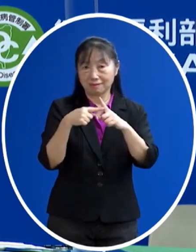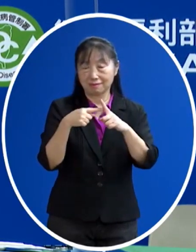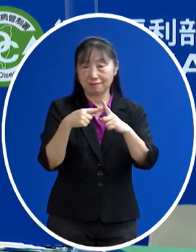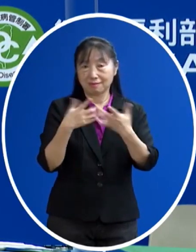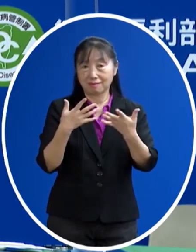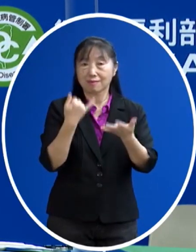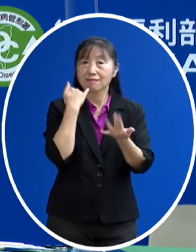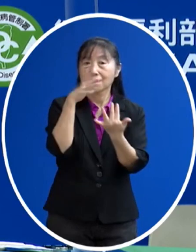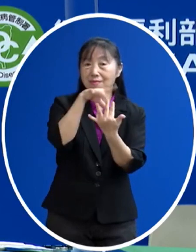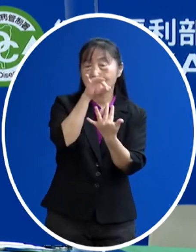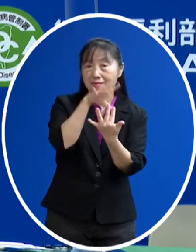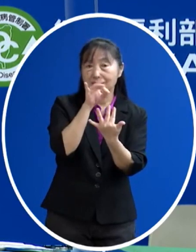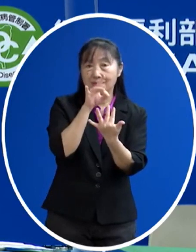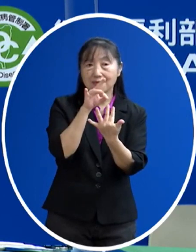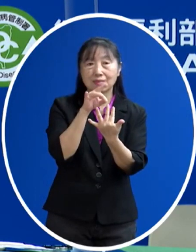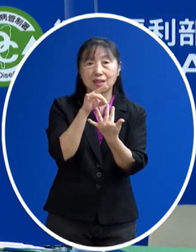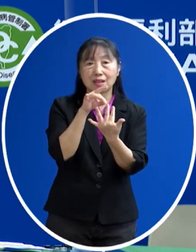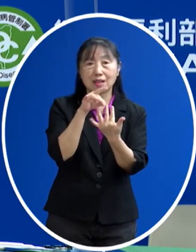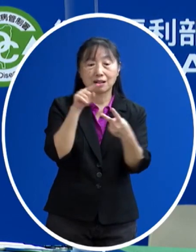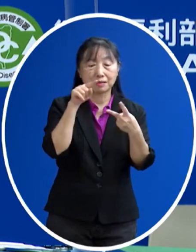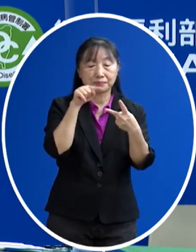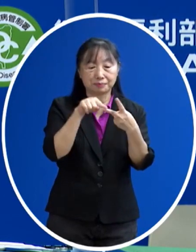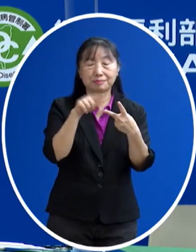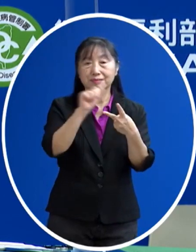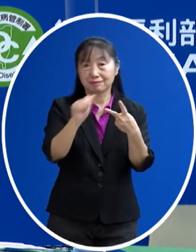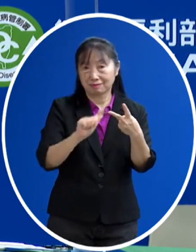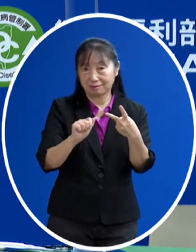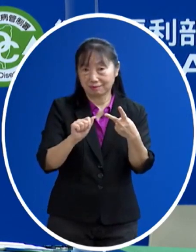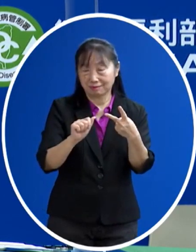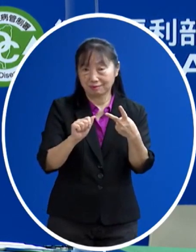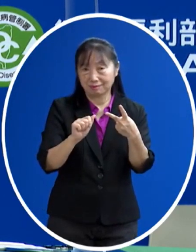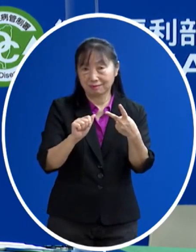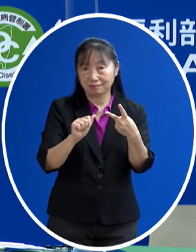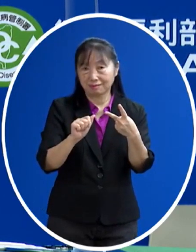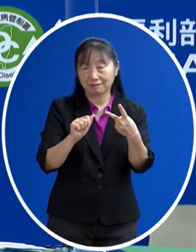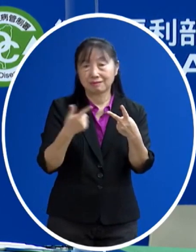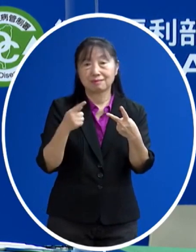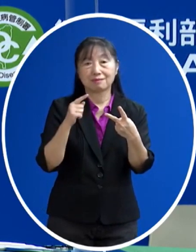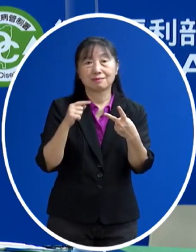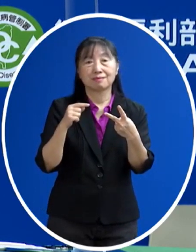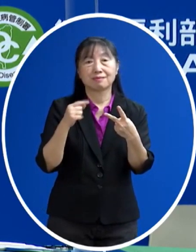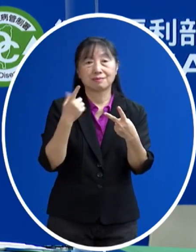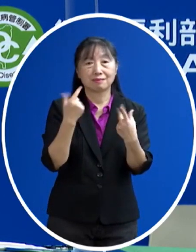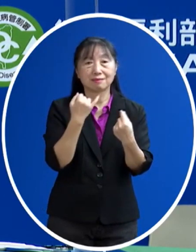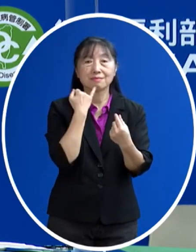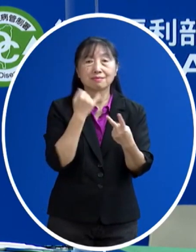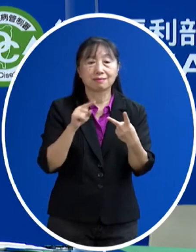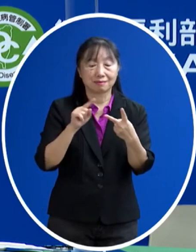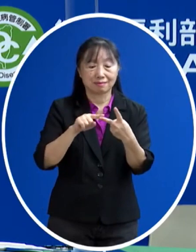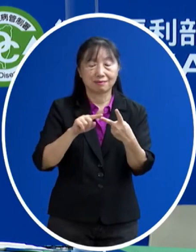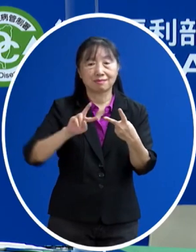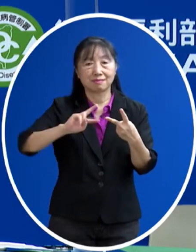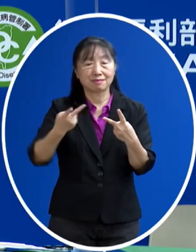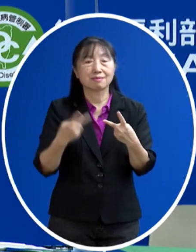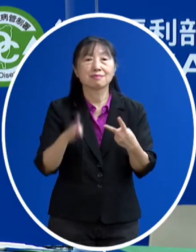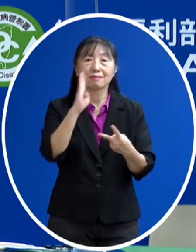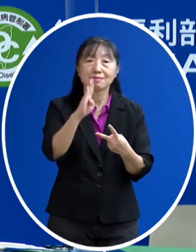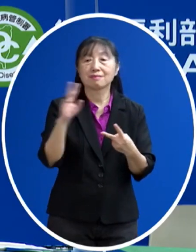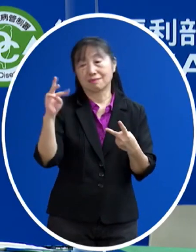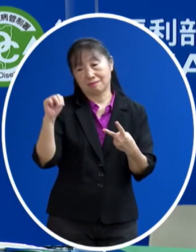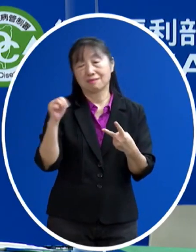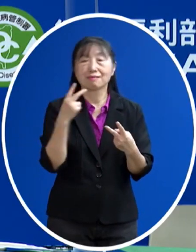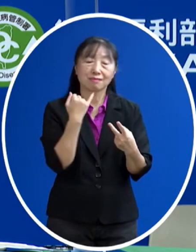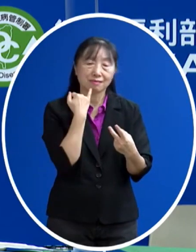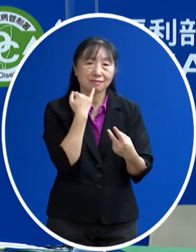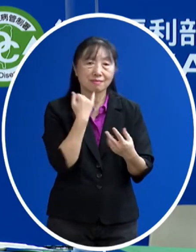能可以选这个选打第二剂 AZ， 也可以选打第二剂的混打 BNT 或莫德纳，可能